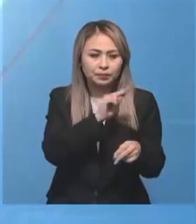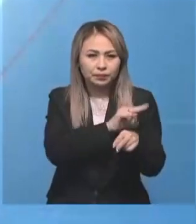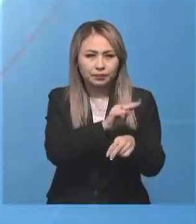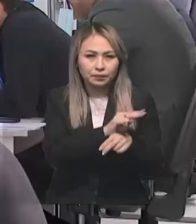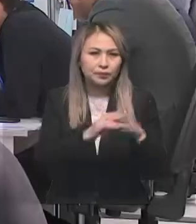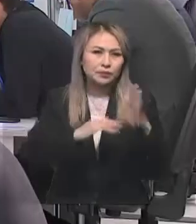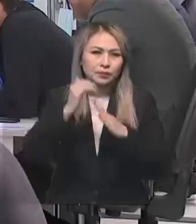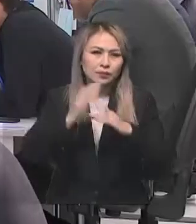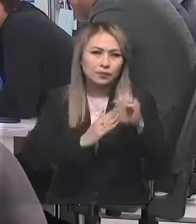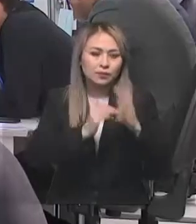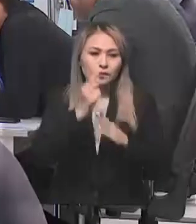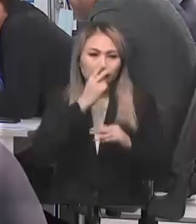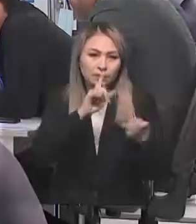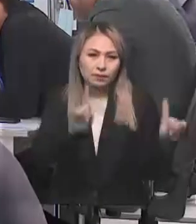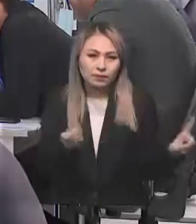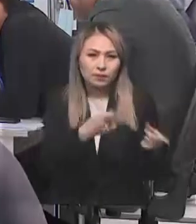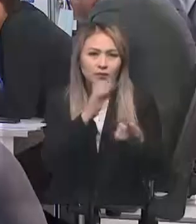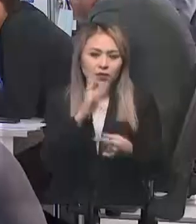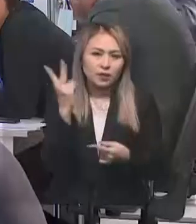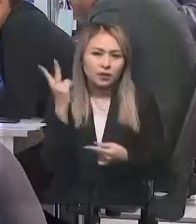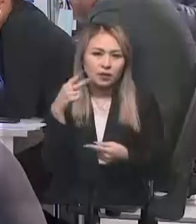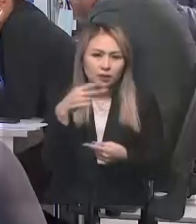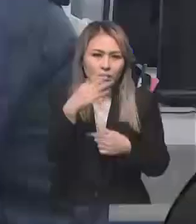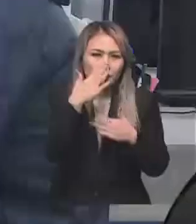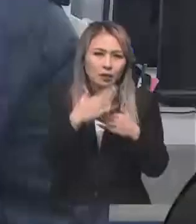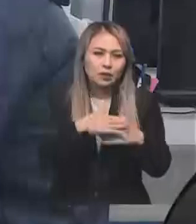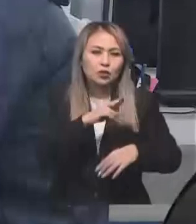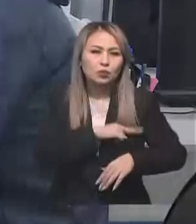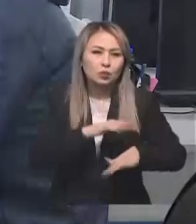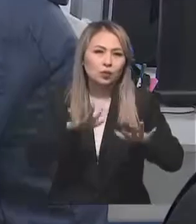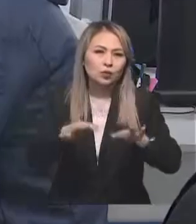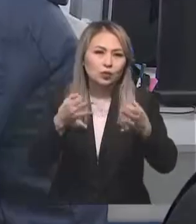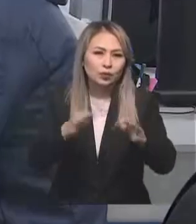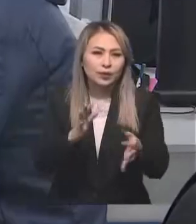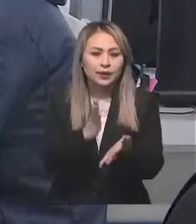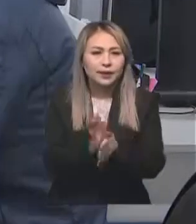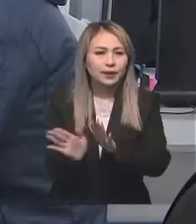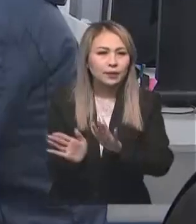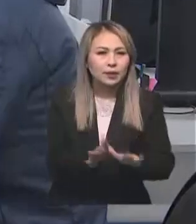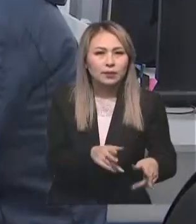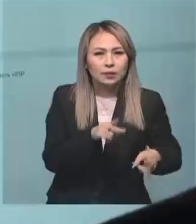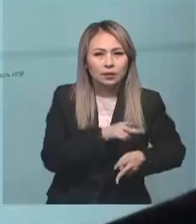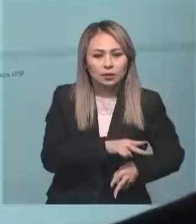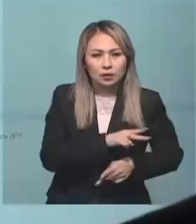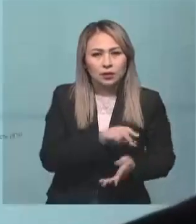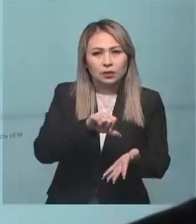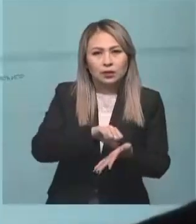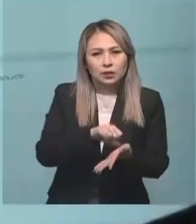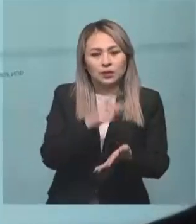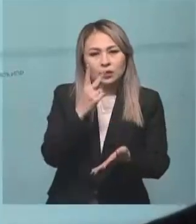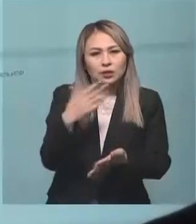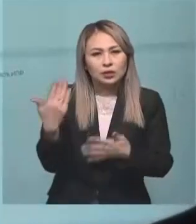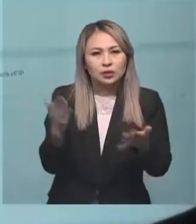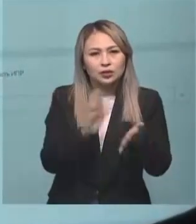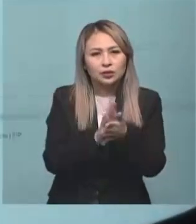оқытып, тәжірибе шыңдауына жағдай жасауға дайын. Тіпті 2000-нан аса бос жұмыс орнын ұсынып отыр. Кейін еңбекке ептілігін көрсетсе,